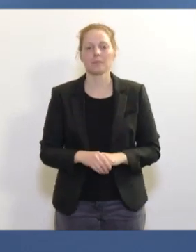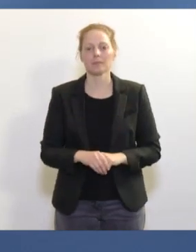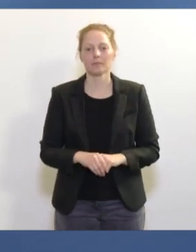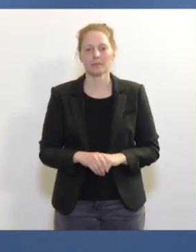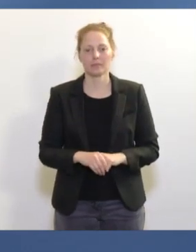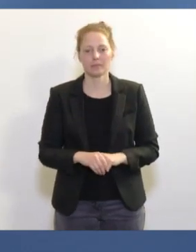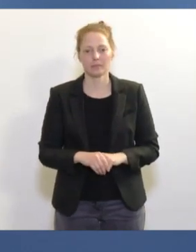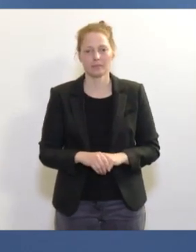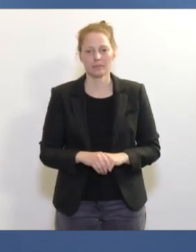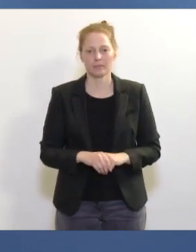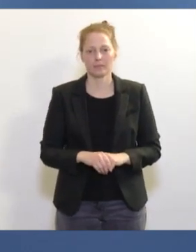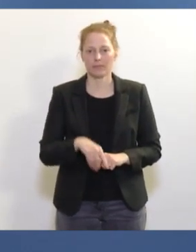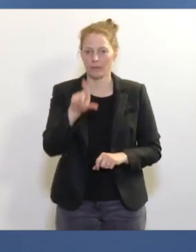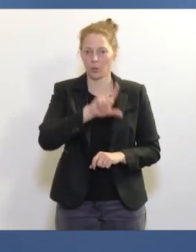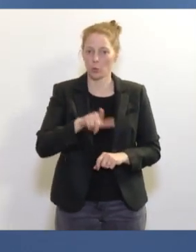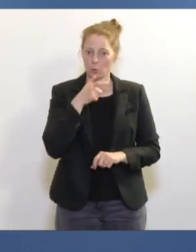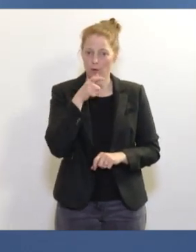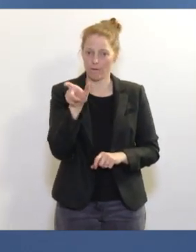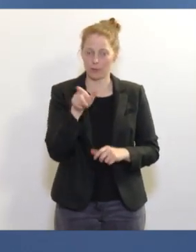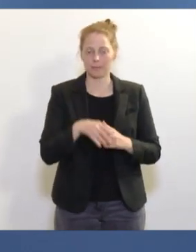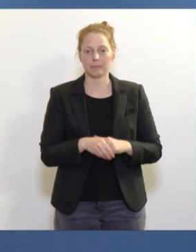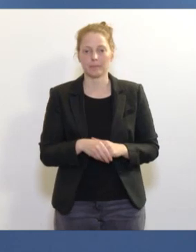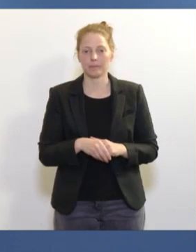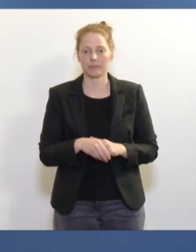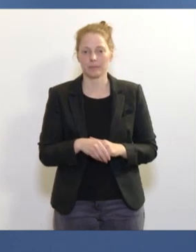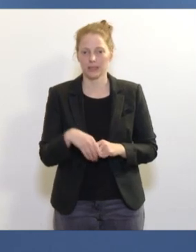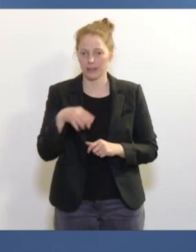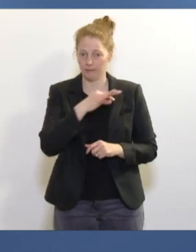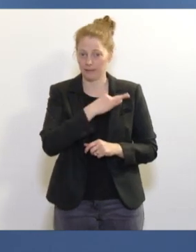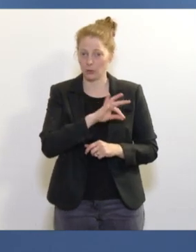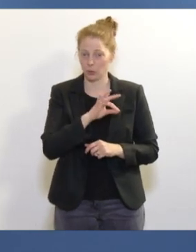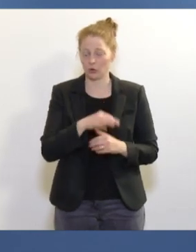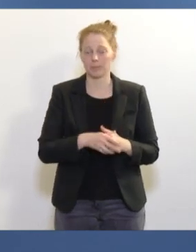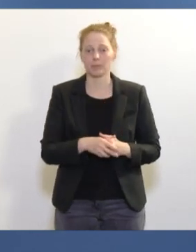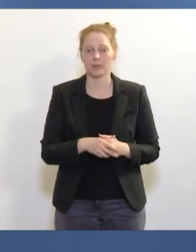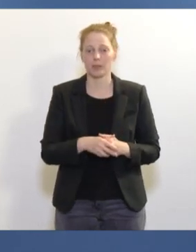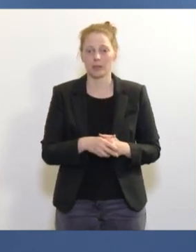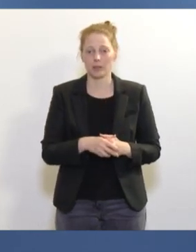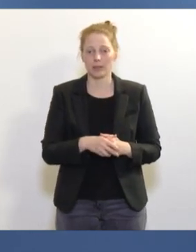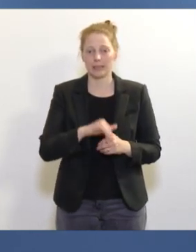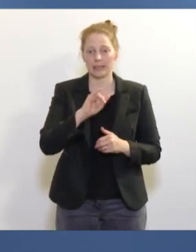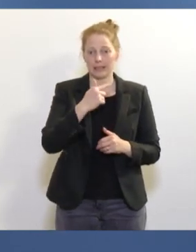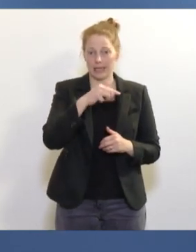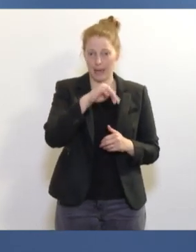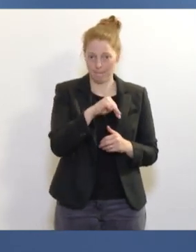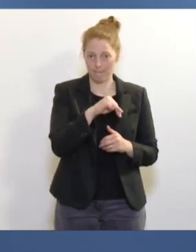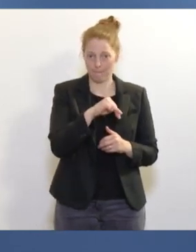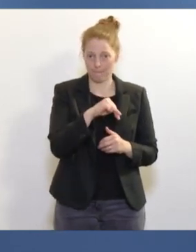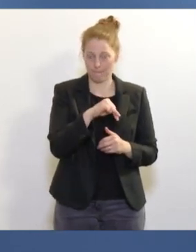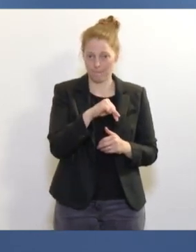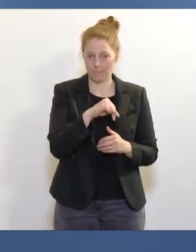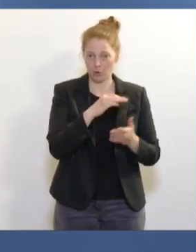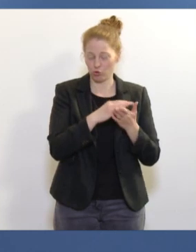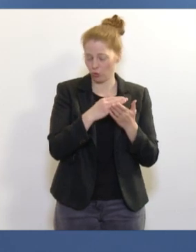Eine Frage vom Lützebäuer Wort auf Französisch. L'ITEM a-t-elle sanctionné ces